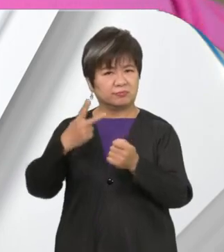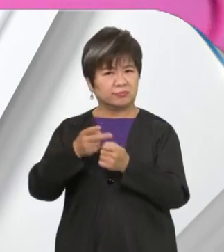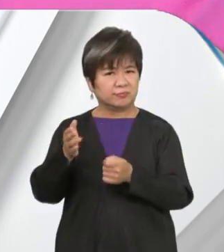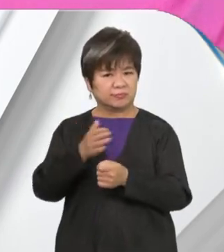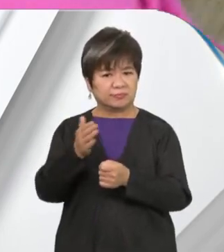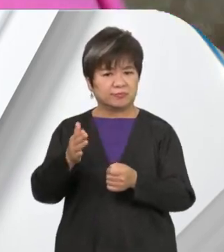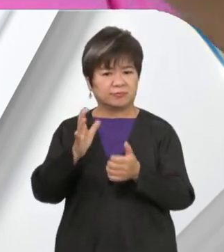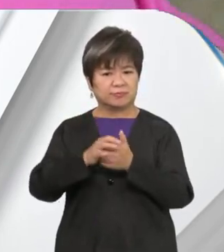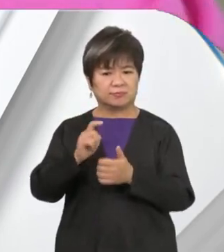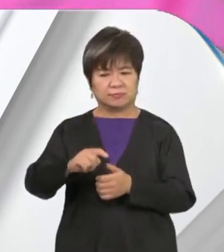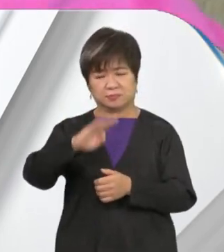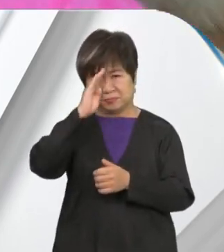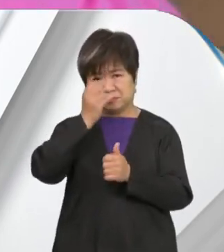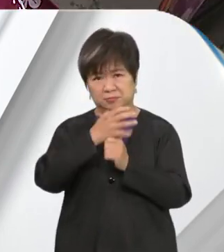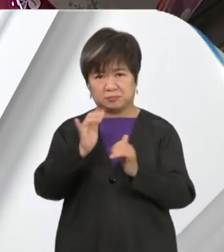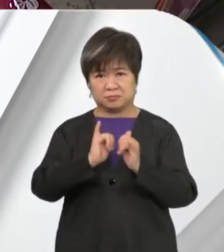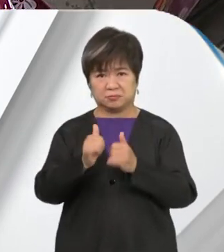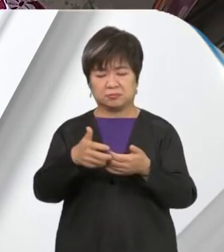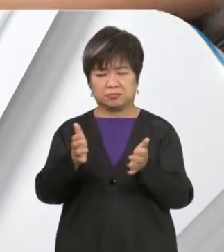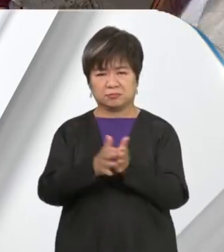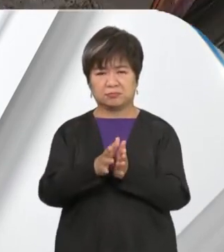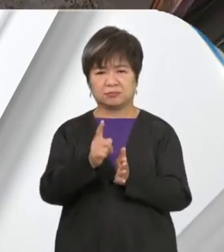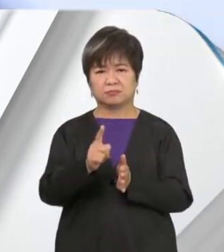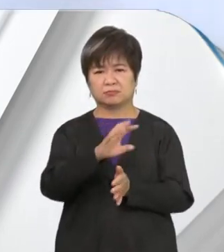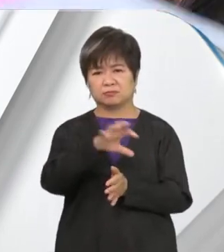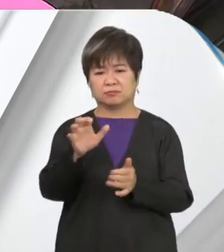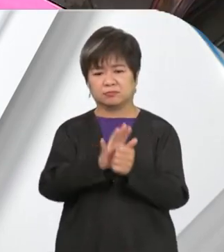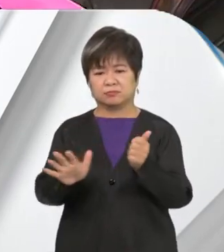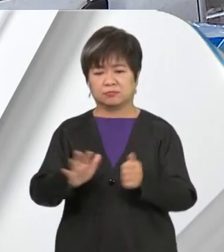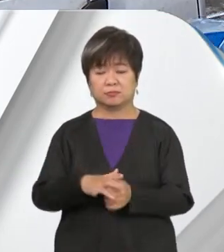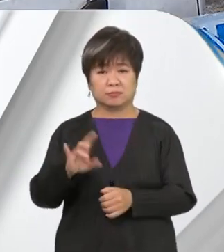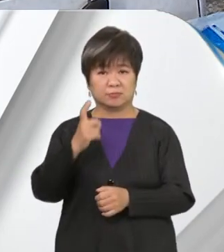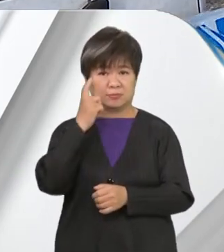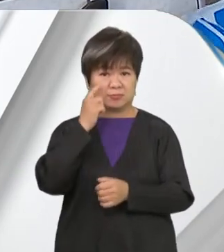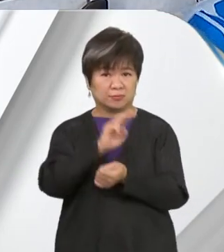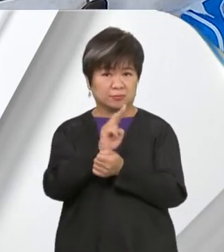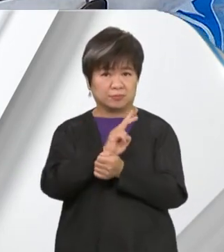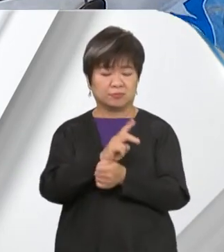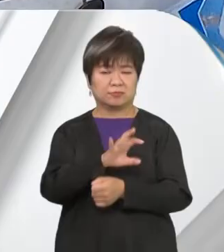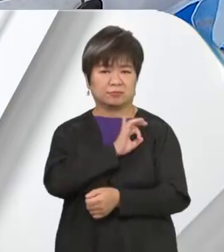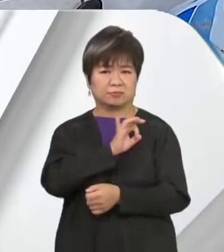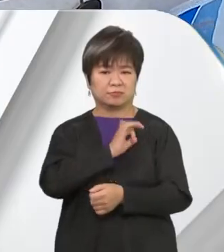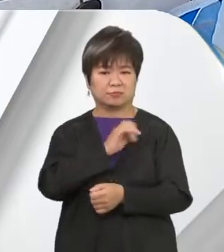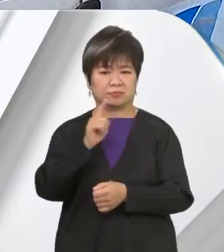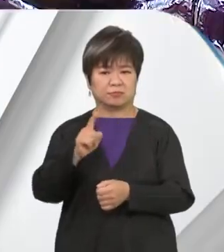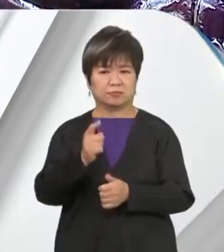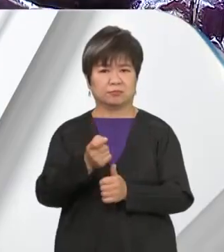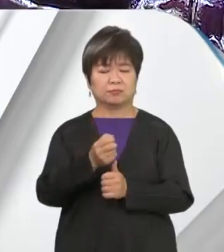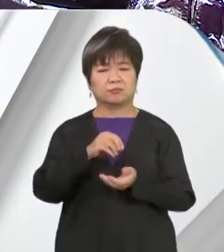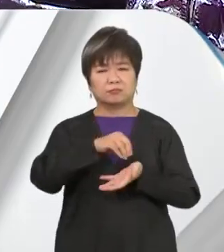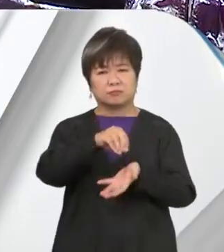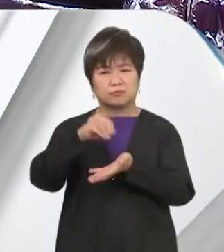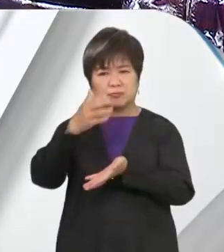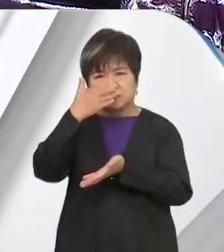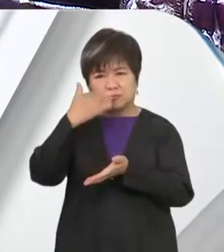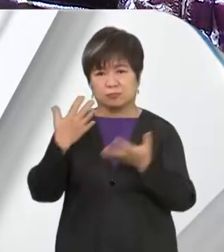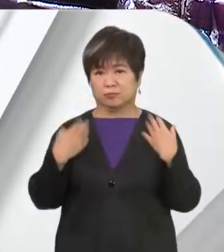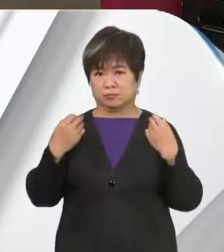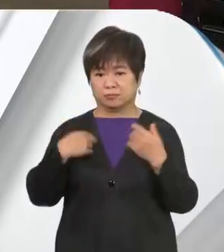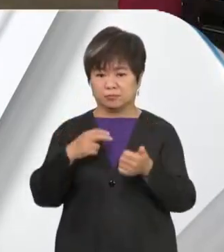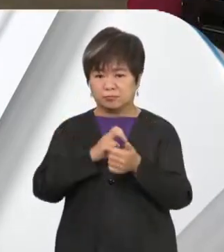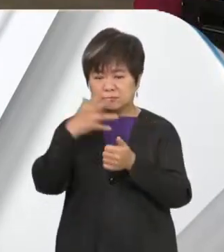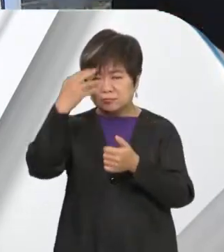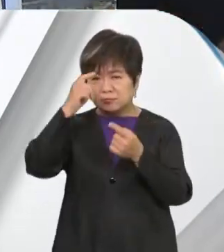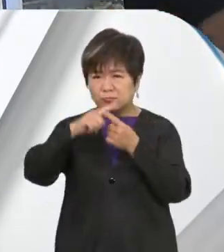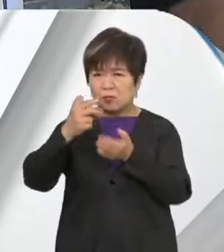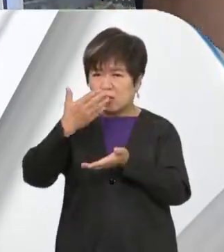情大量消防团体都受到影响。不过用人呐，福利协会从疫情期间扩大送餐服务范围，要得爱照顾的老人家能